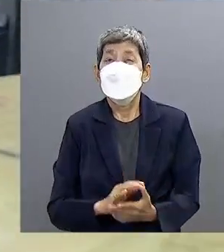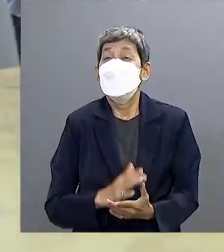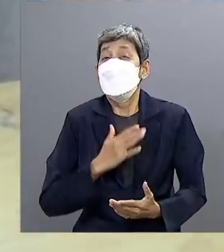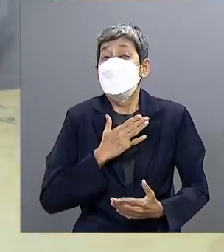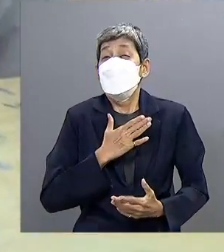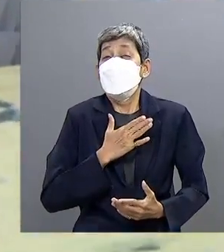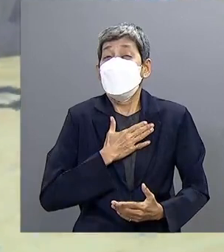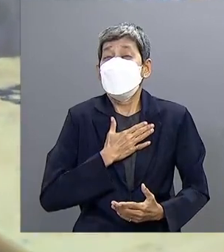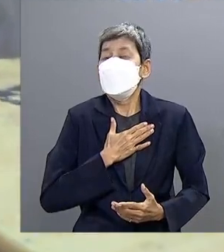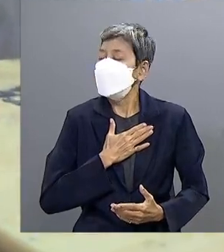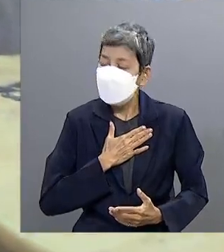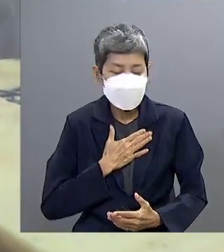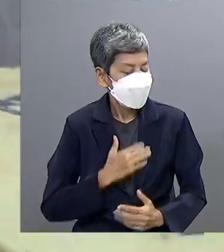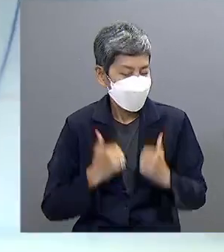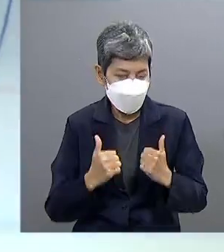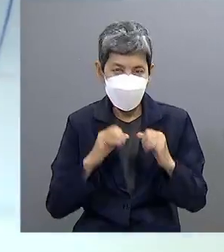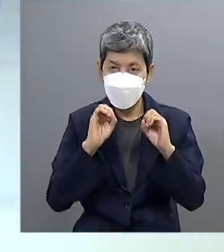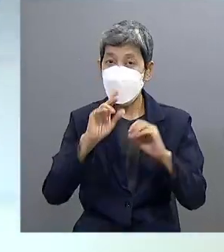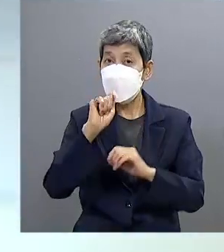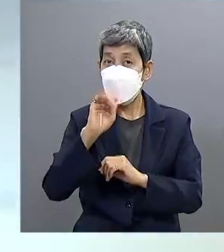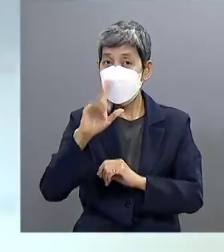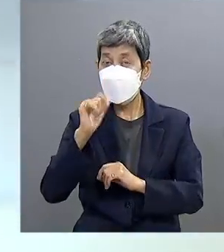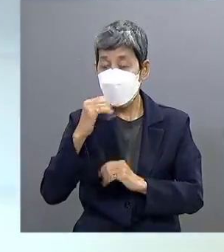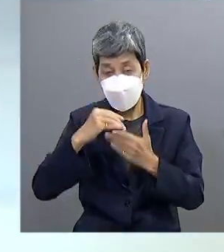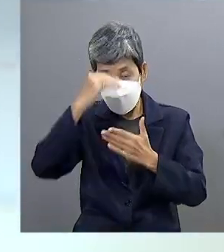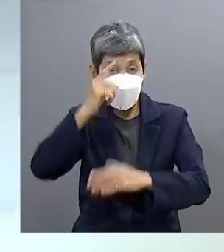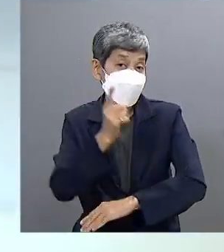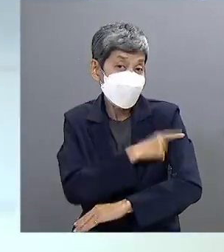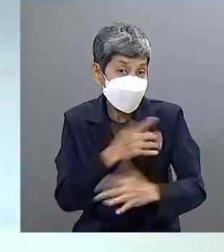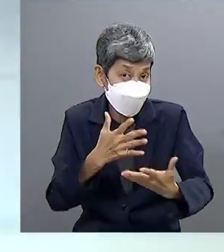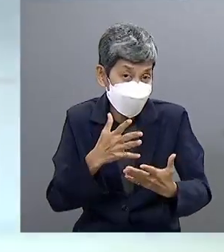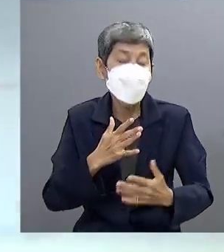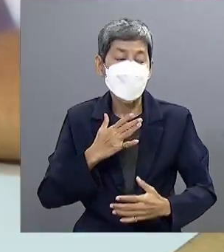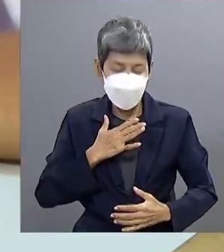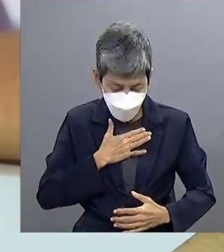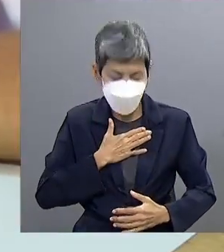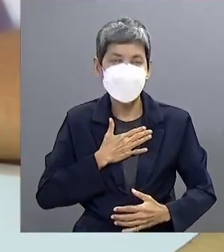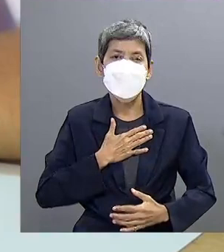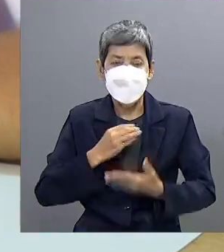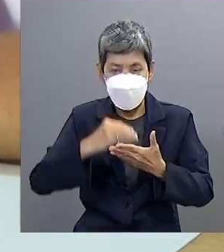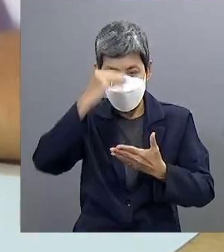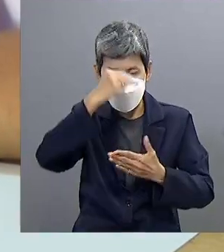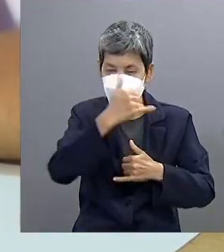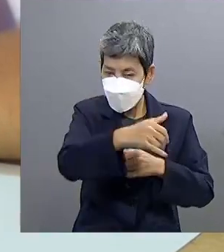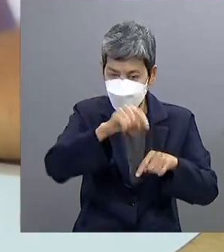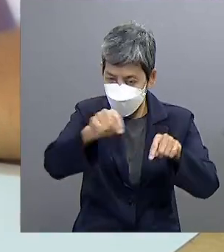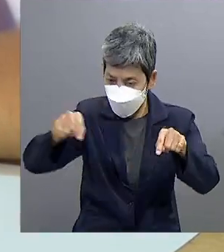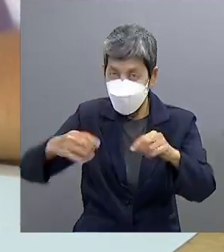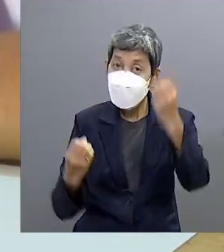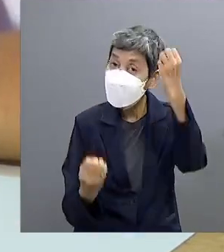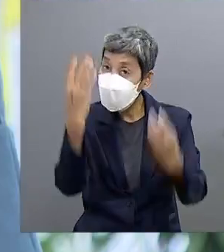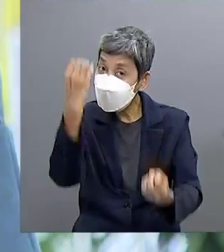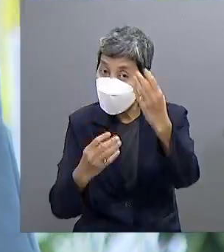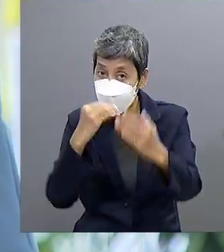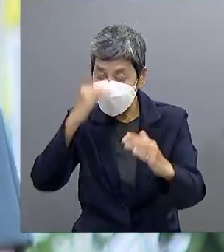ใจคือครูตชด.ถึงไม่จบปริญญาตรีแต่สร้างเด็กนักเรียนในป่าในเข